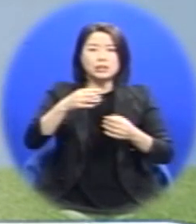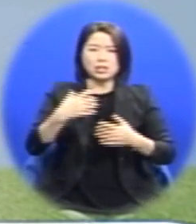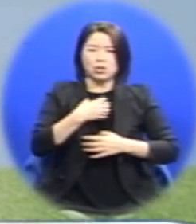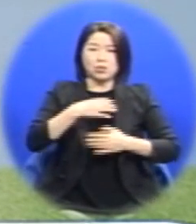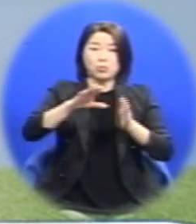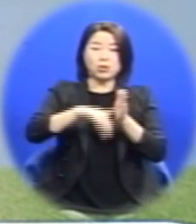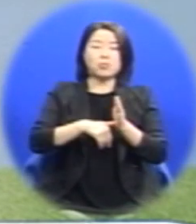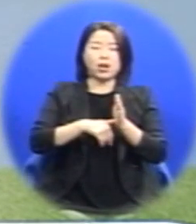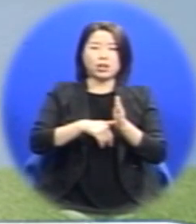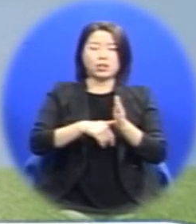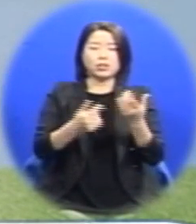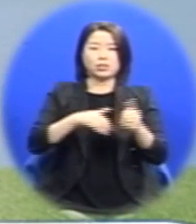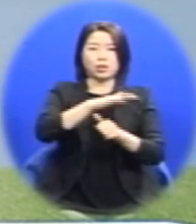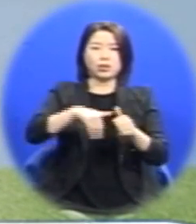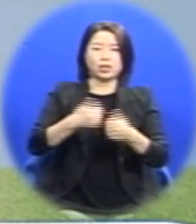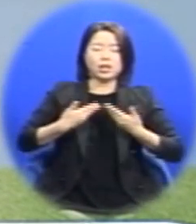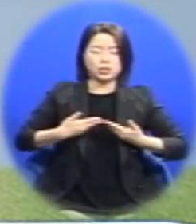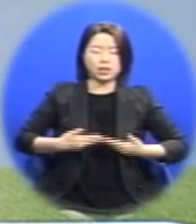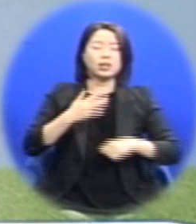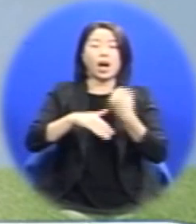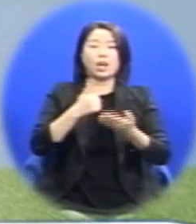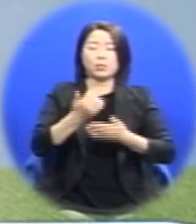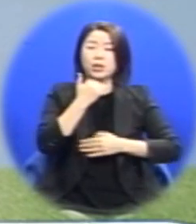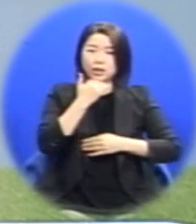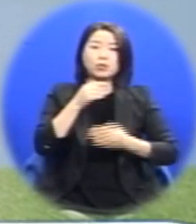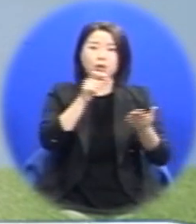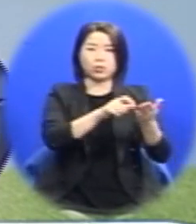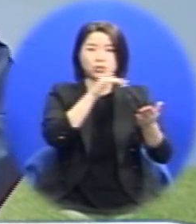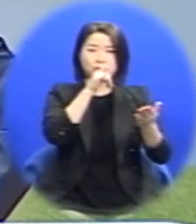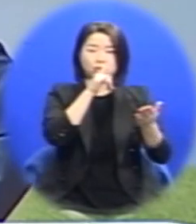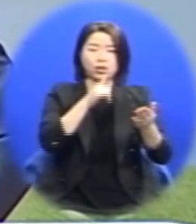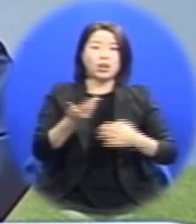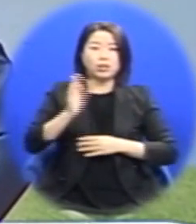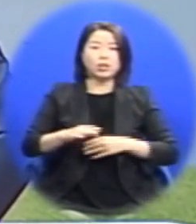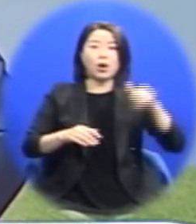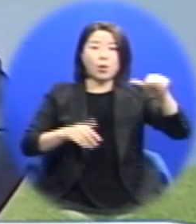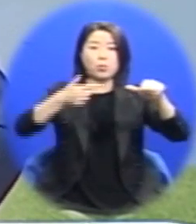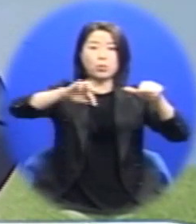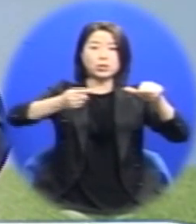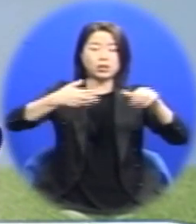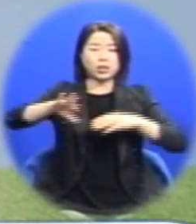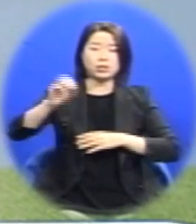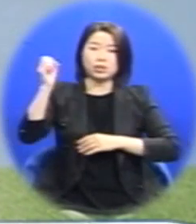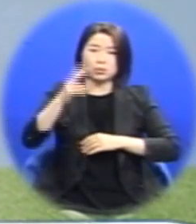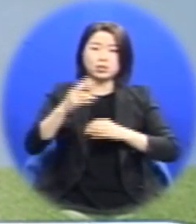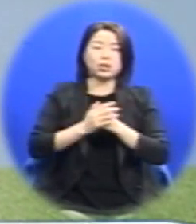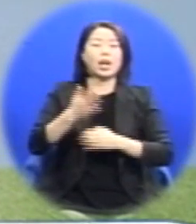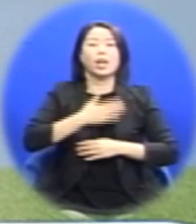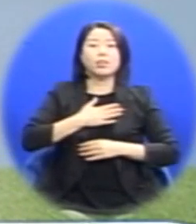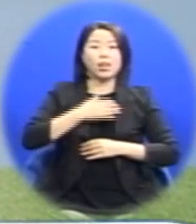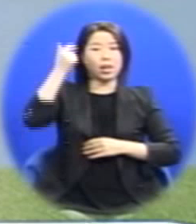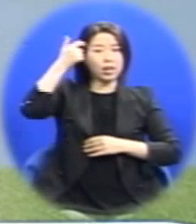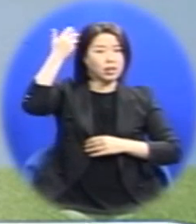상황인데 그는 잠잠히 하나님을 기다린다고 그랬어요. 그런데 5절에 가서 갑자기 내